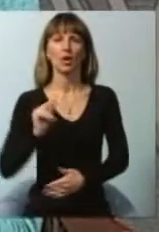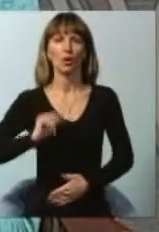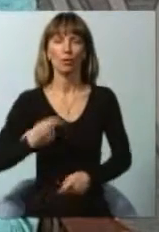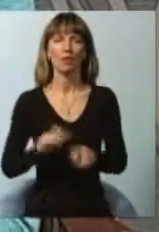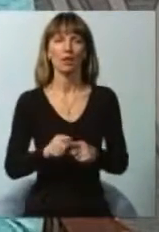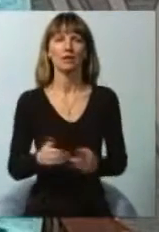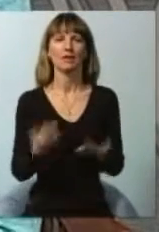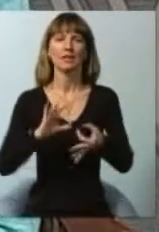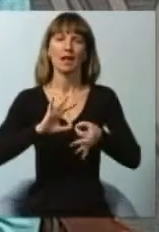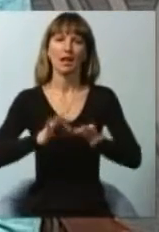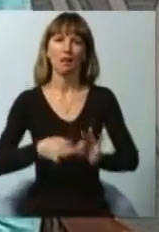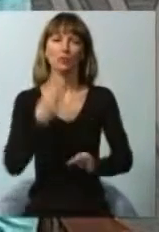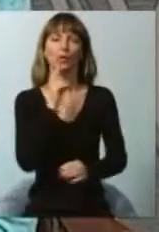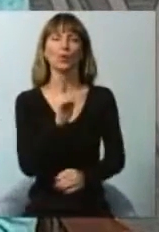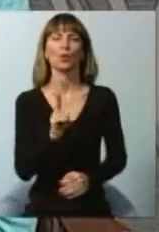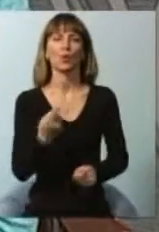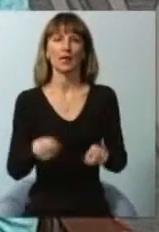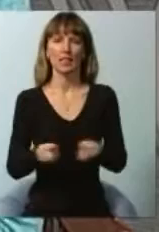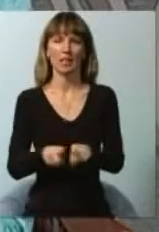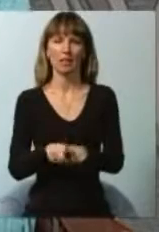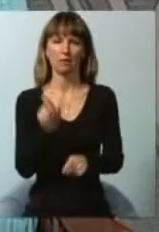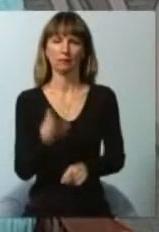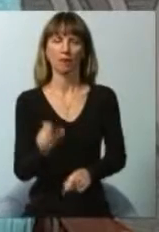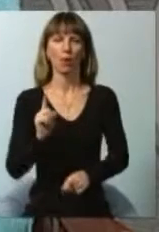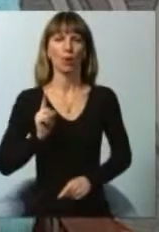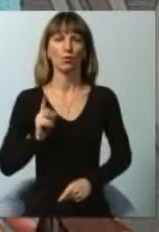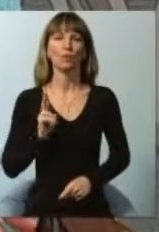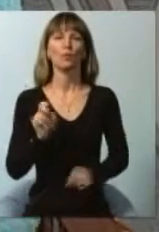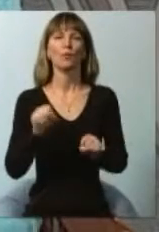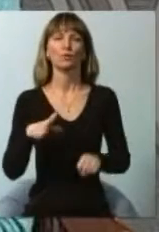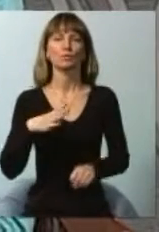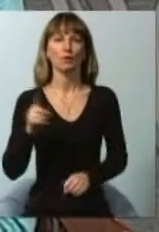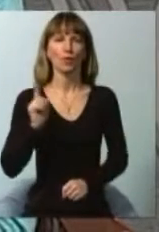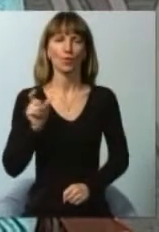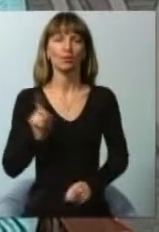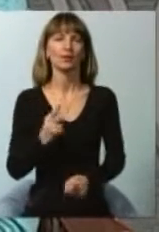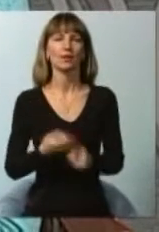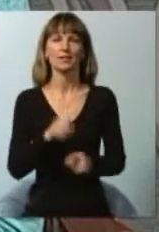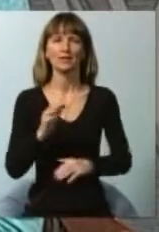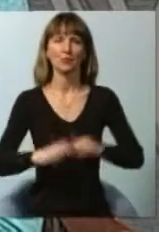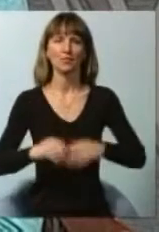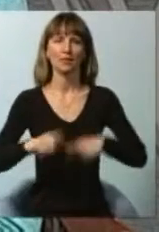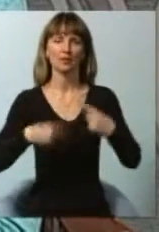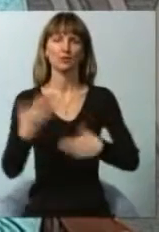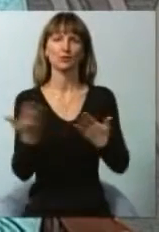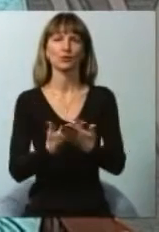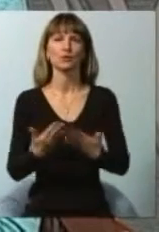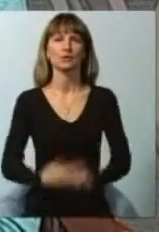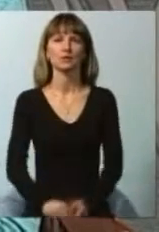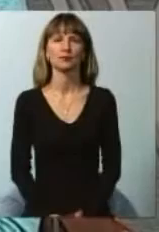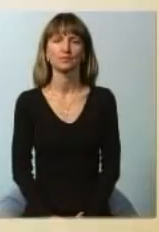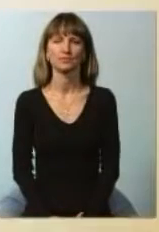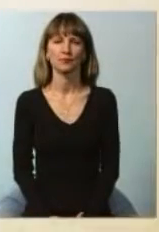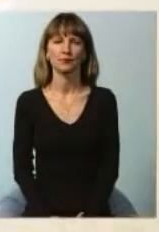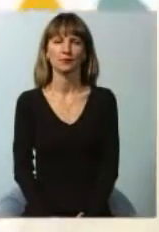Тож давайте детальніше поглянемо, хто ж такі охоронці, хто не може бути, та й взагалі, що це за професія, у наступному сюжеті.